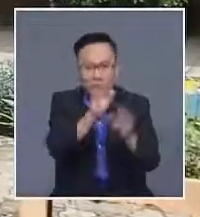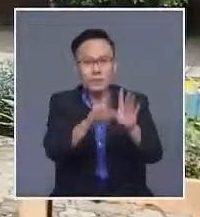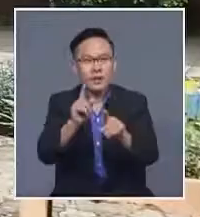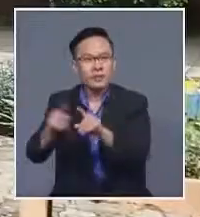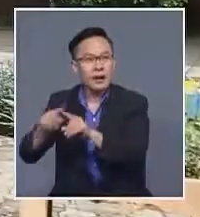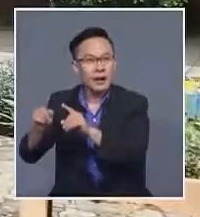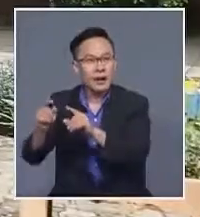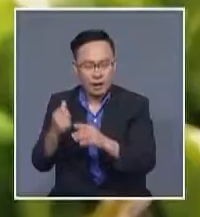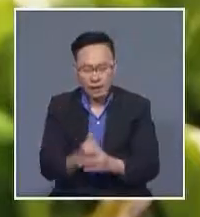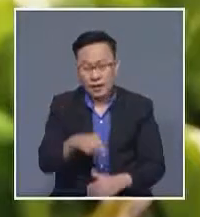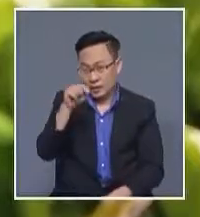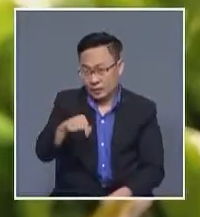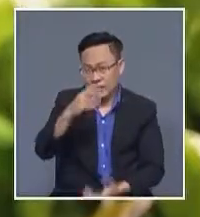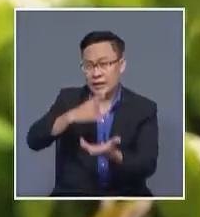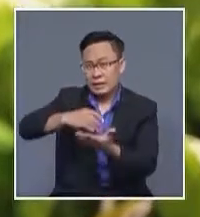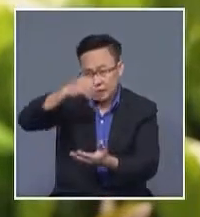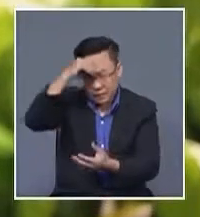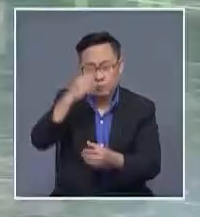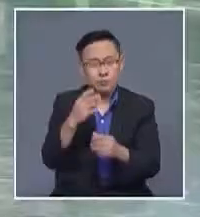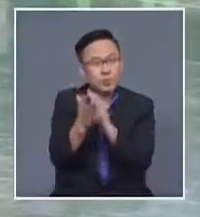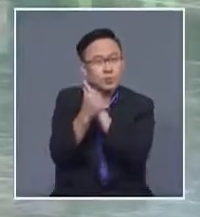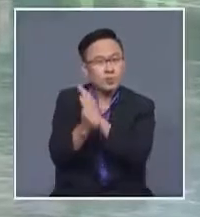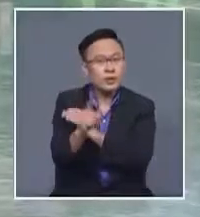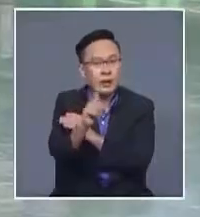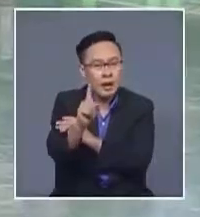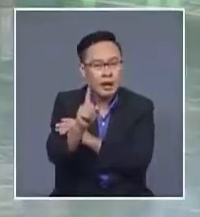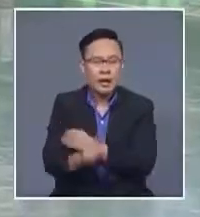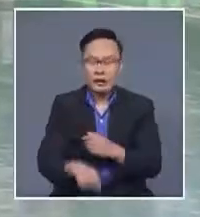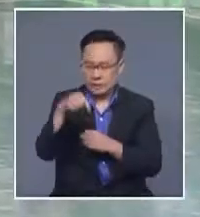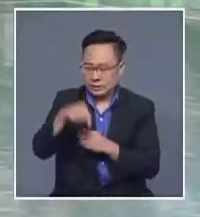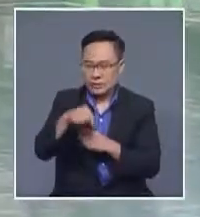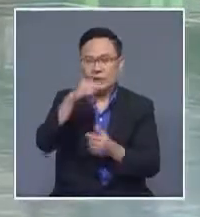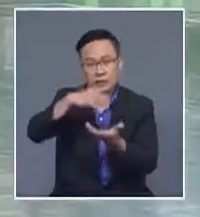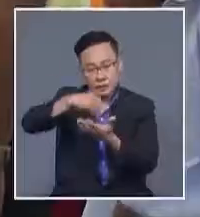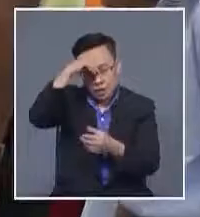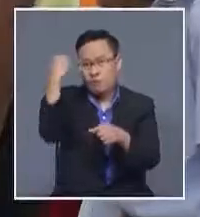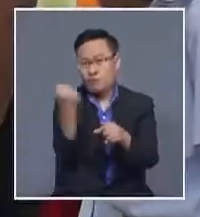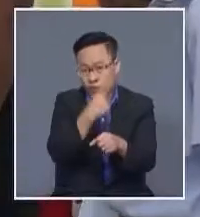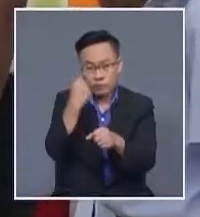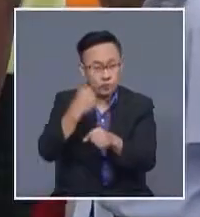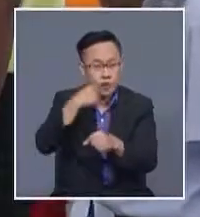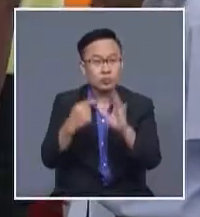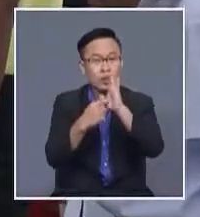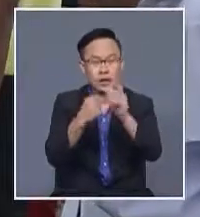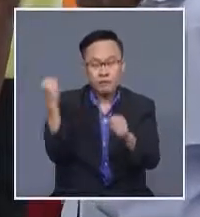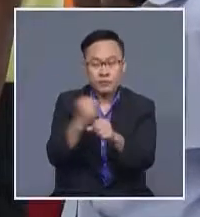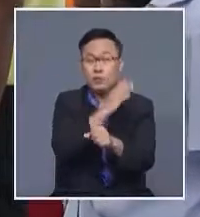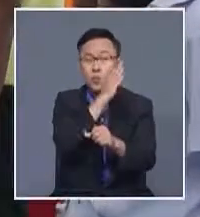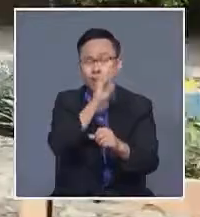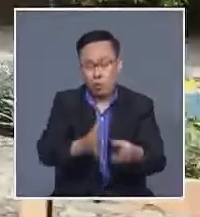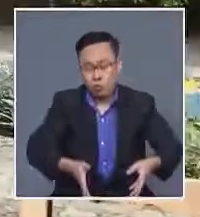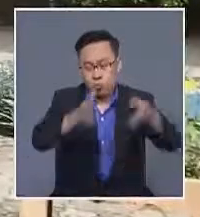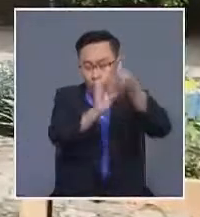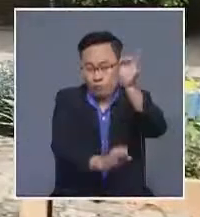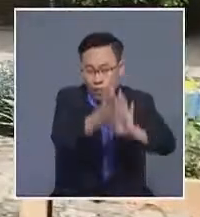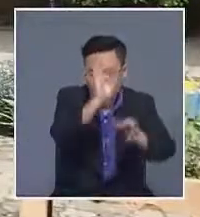Student คะ ก็นักเรียนของเรานั้นได้เข้าร่วมกิจกรรมต่างๆไม่ว่าจะเป็นการซ้อมอพยพการเกิดอัคคีภัยการเข้าร่วมกิจกรรมเกี่ยวกับเรื่อง